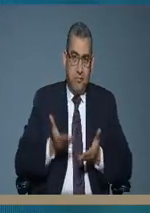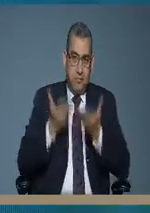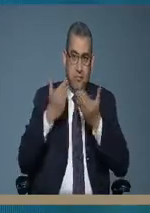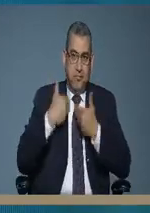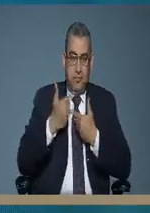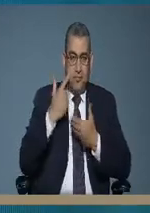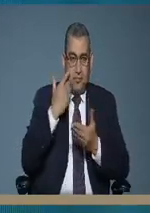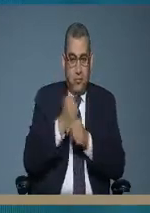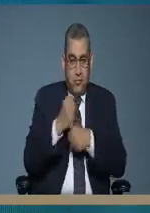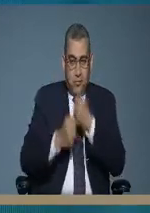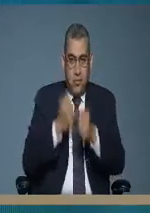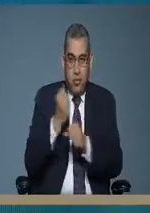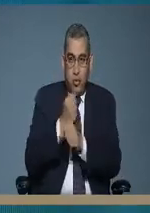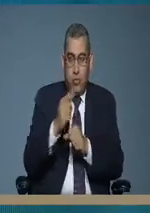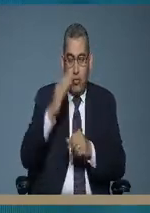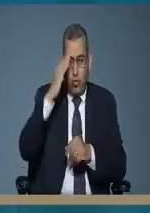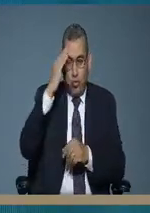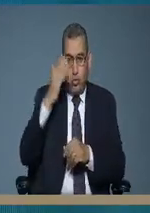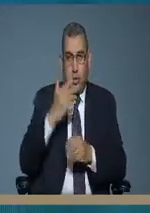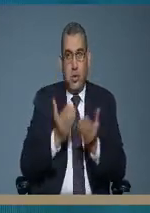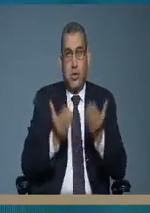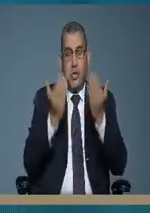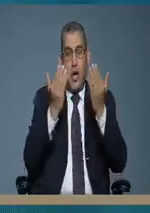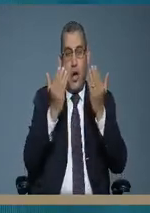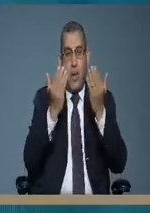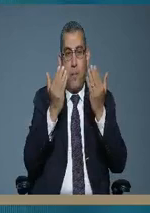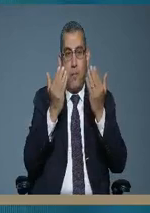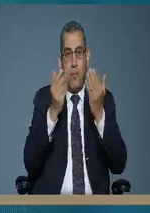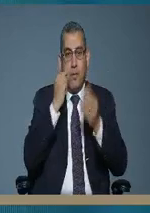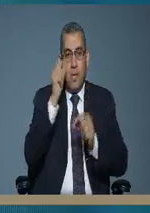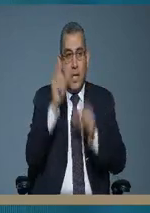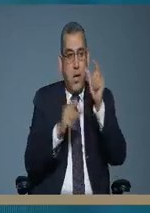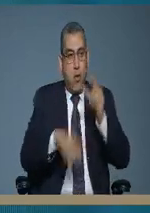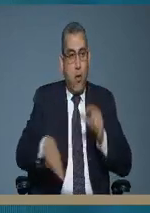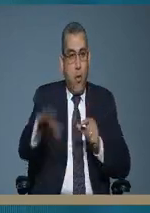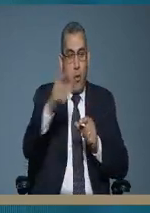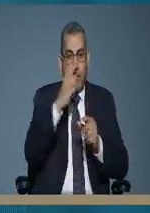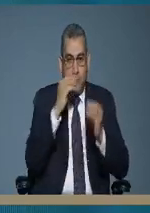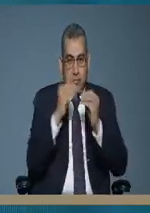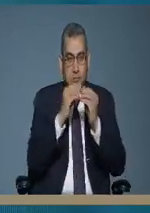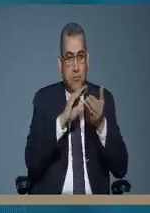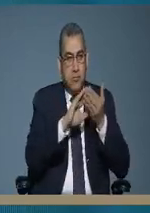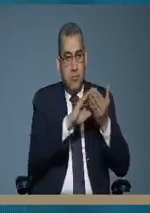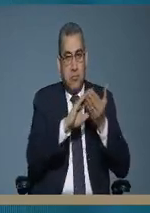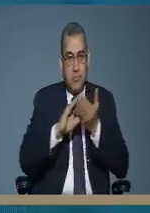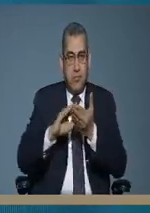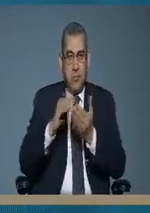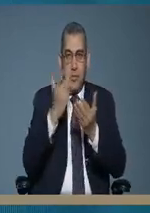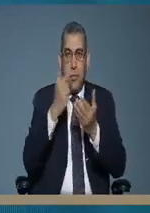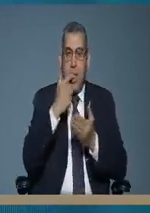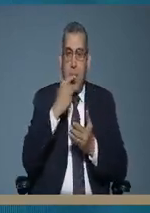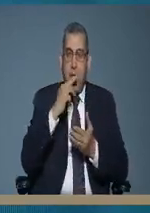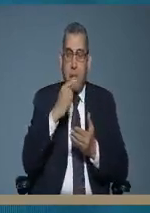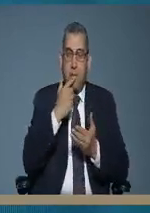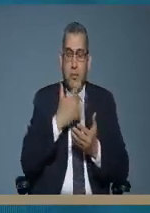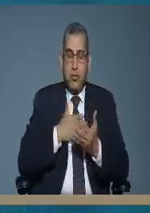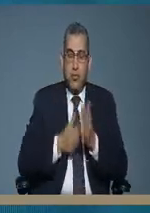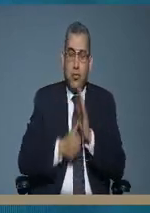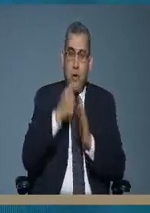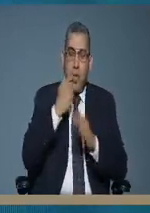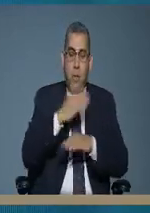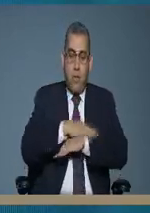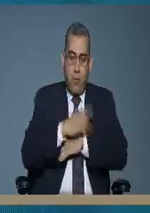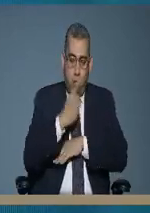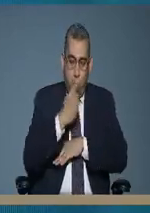يبذله في حياته يا رب حلي كل واحد فينا في عين الثاني وفق السنتنا للتعبير عن الاحترام